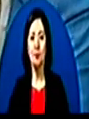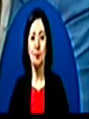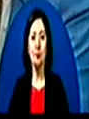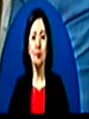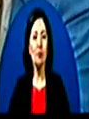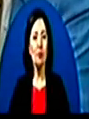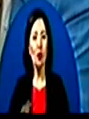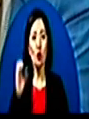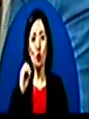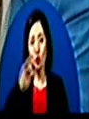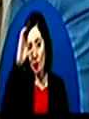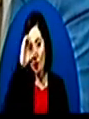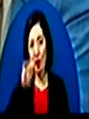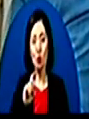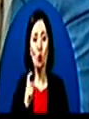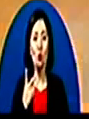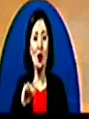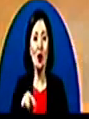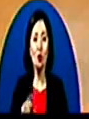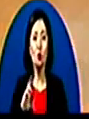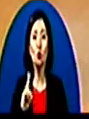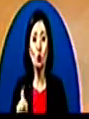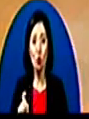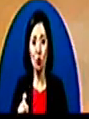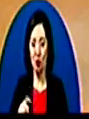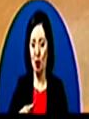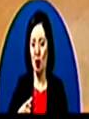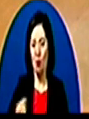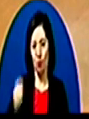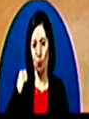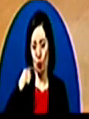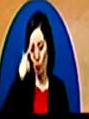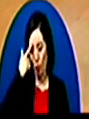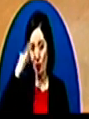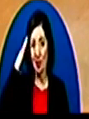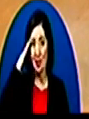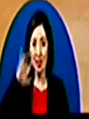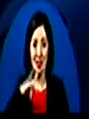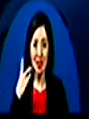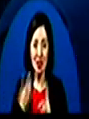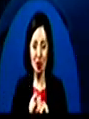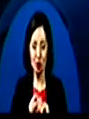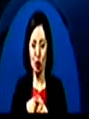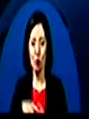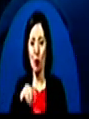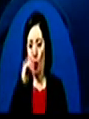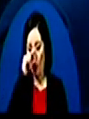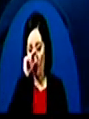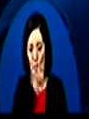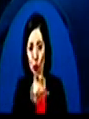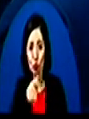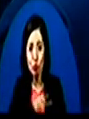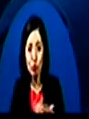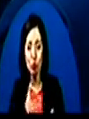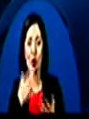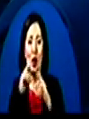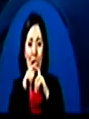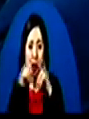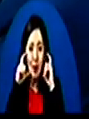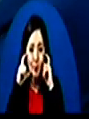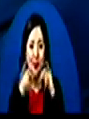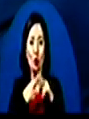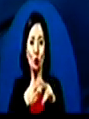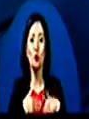Харин эрхийн сайд хүрэлцүүхийн тэргүүлдэг Монгол цэргийн нэгдсэн холбооноос Оросын ард түмэнд амны хаалт тусламжаар өгөхөөр болсон.